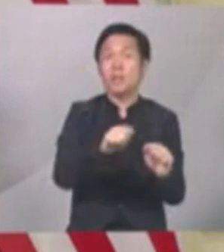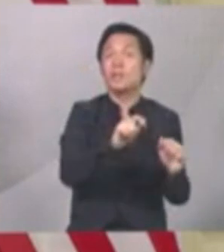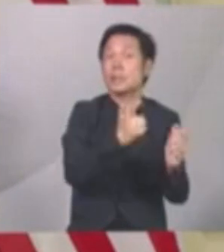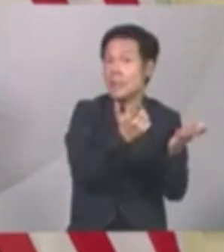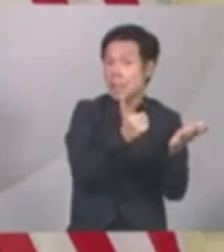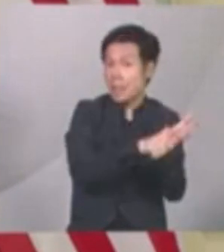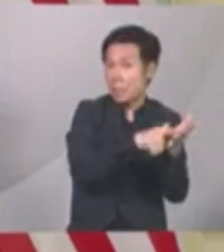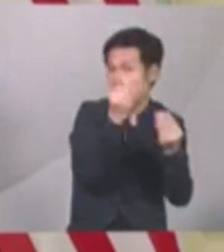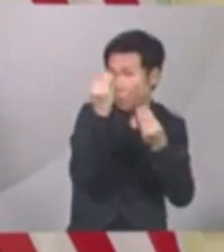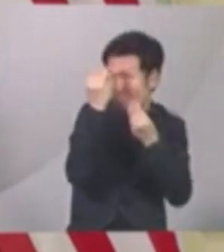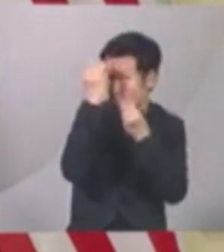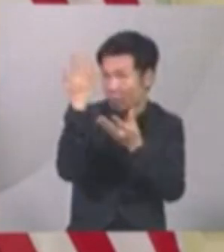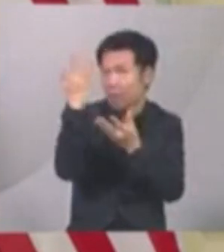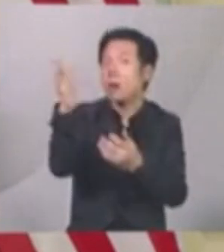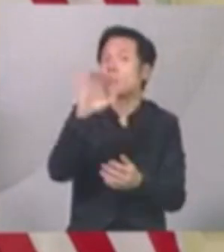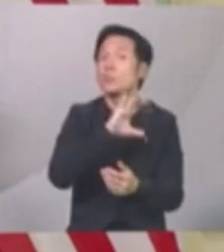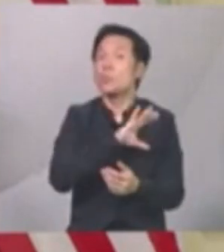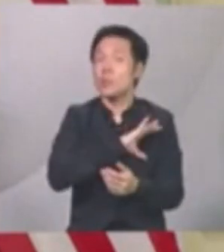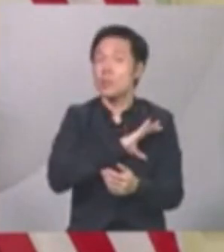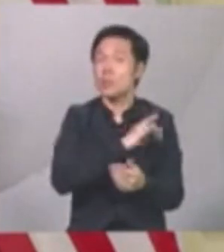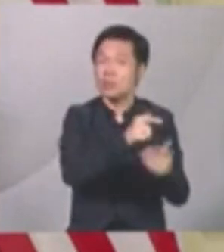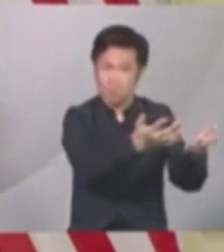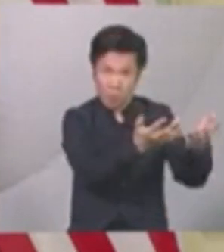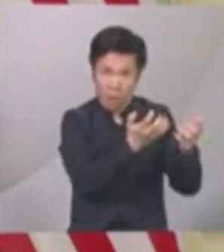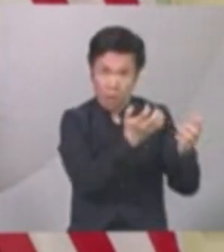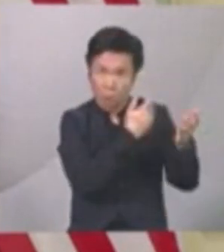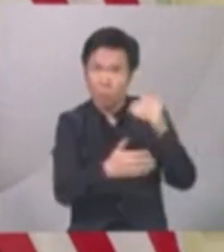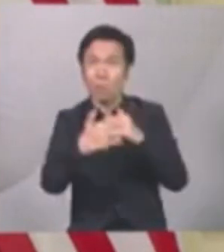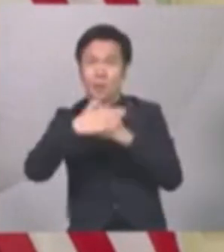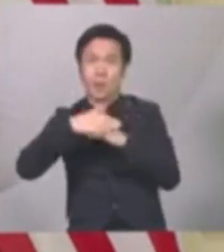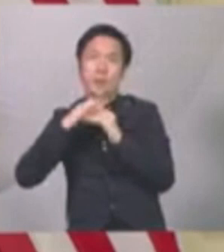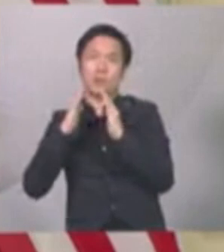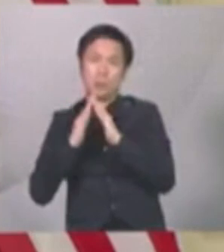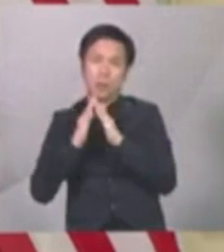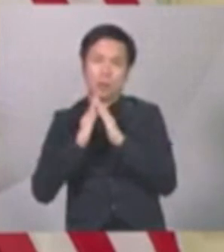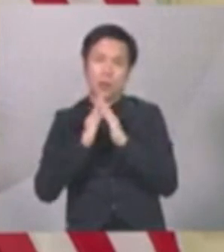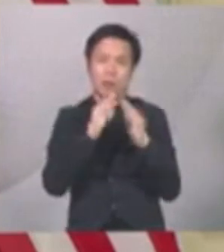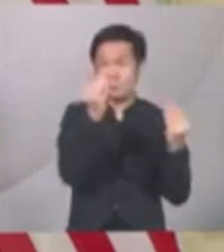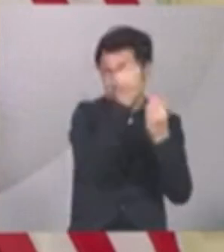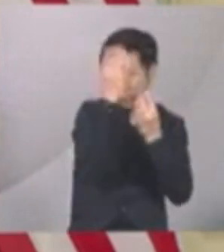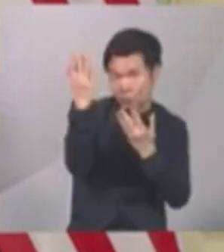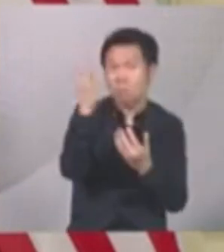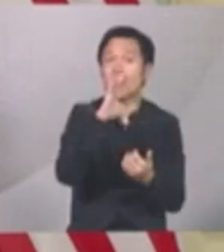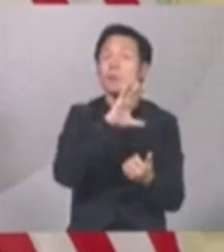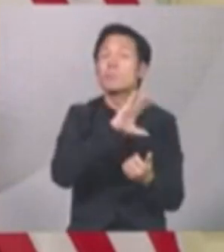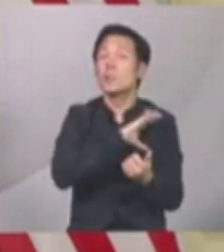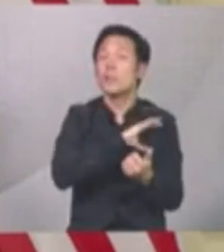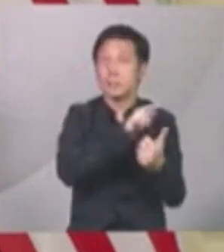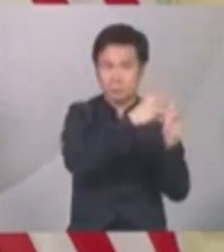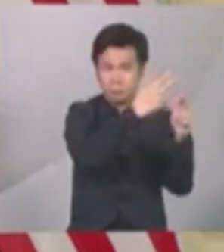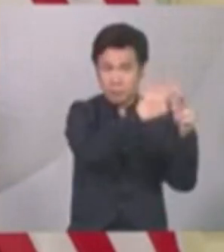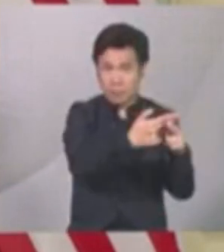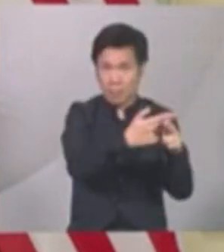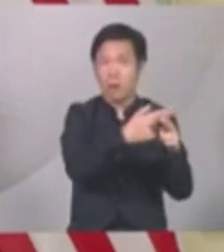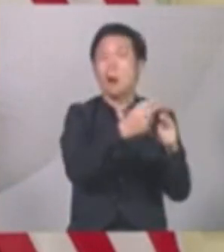melaporkan, memohon kepada pihak polis secara online, maklumkan nama mereka,